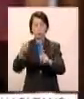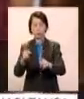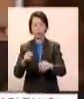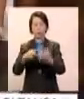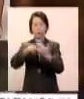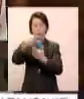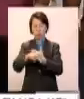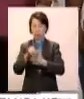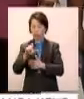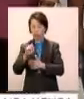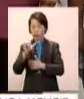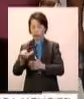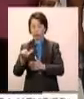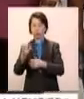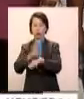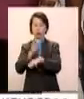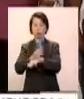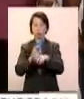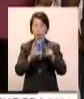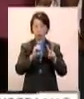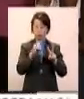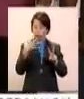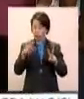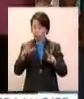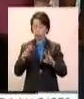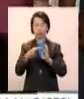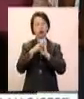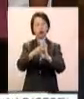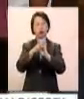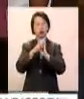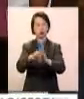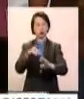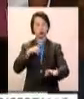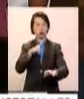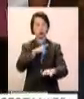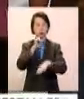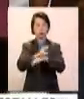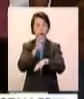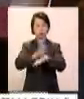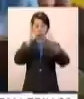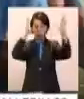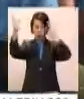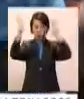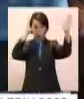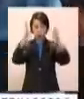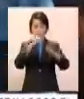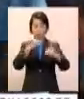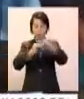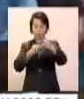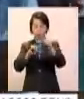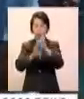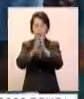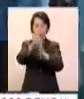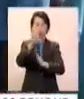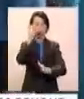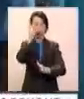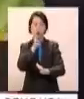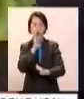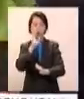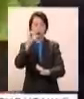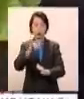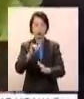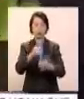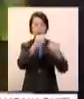Counselor yang bermula sejak 2015 merupakan kerjasama antara Lembaga Counselor Malaysia dan Jabatan Pembangunan Wanita